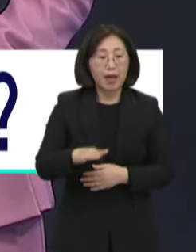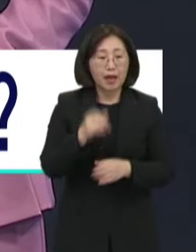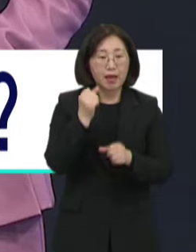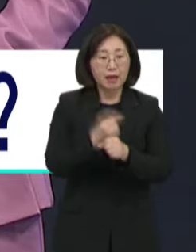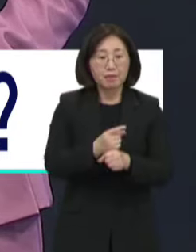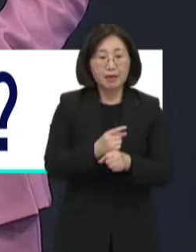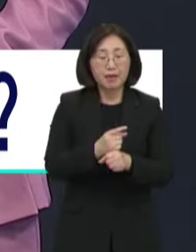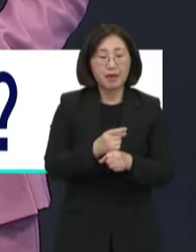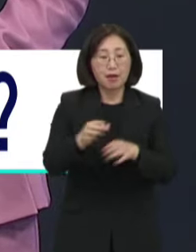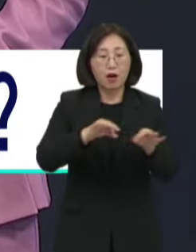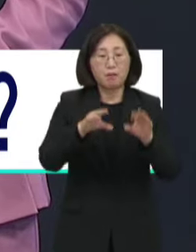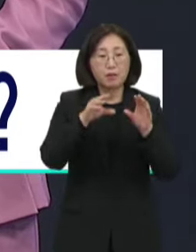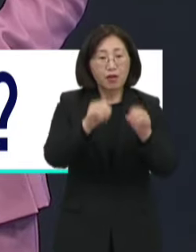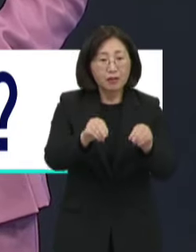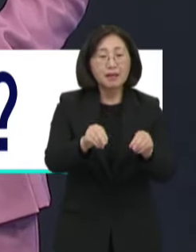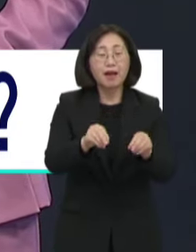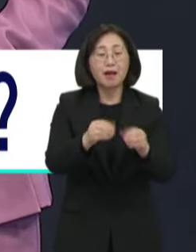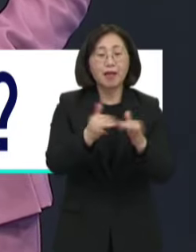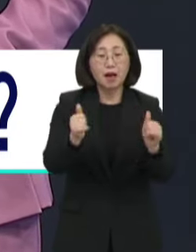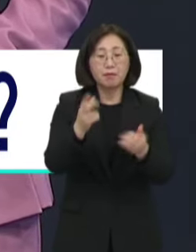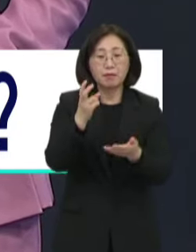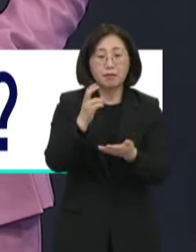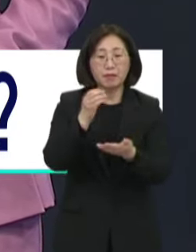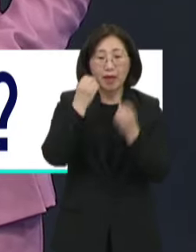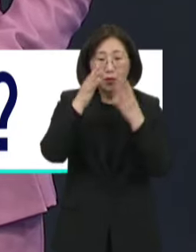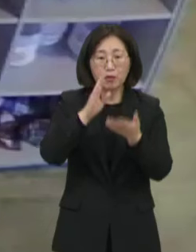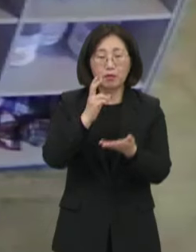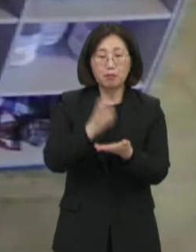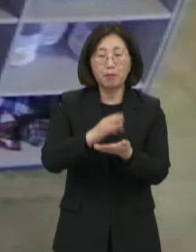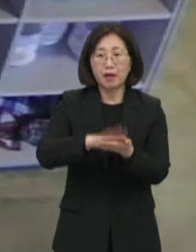한숨이 깊어지고 있습니다. 양정진 기자의 보도입니다.